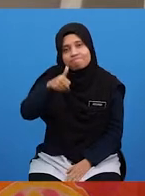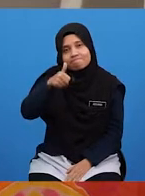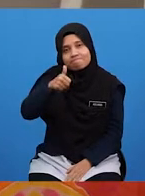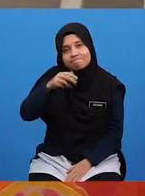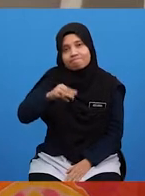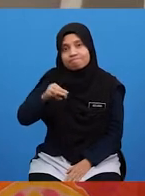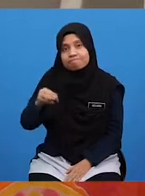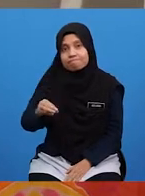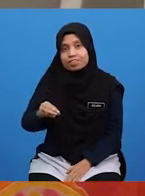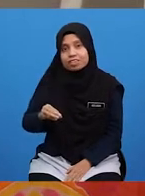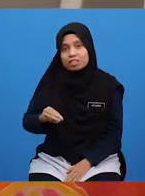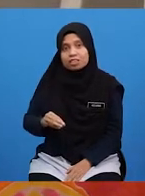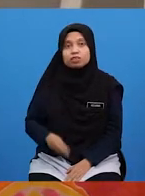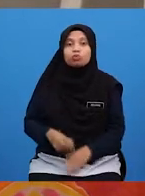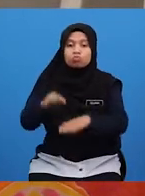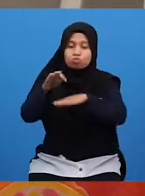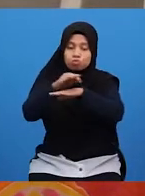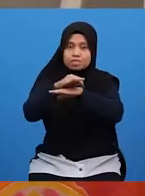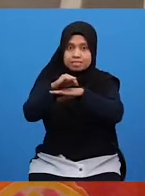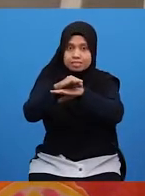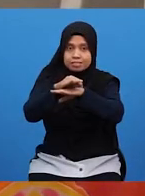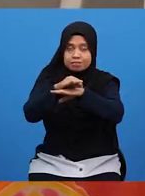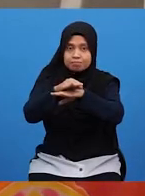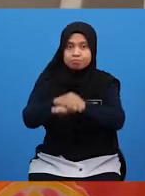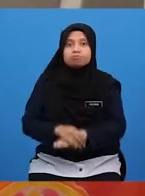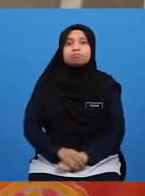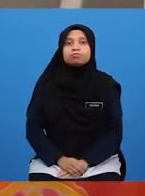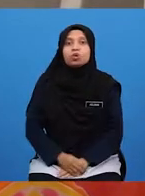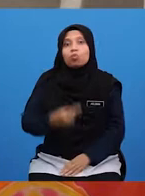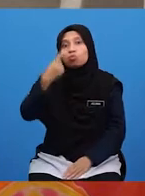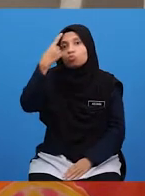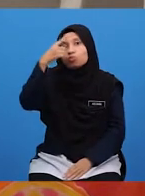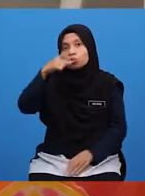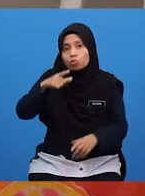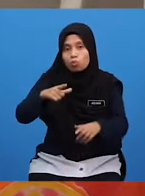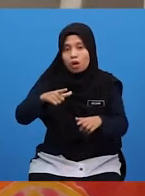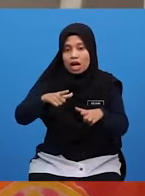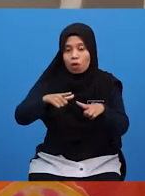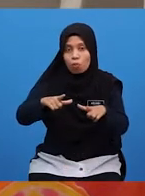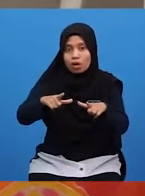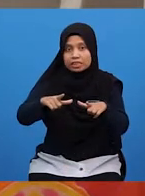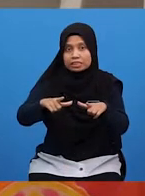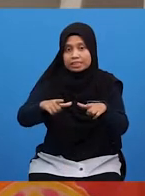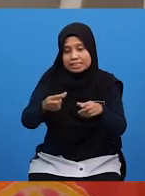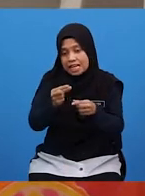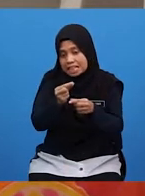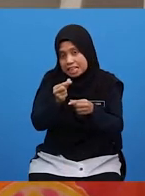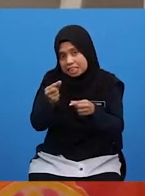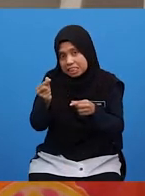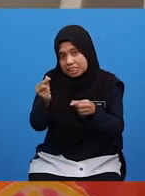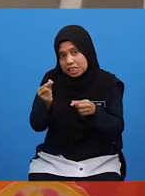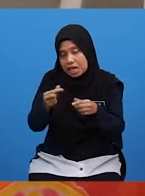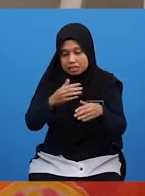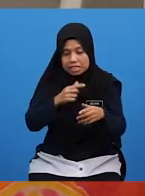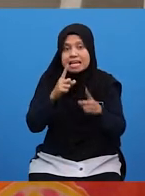Bagus murid-murid. Fungsi penggunaan minyak linsin ialah untuk melancarkan dan melincinkan